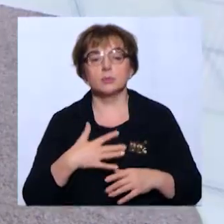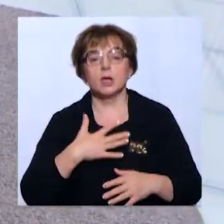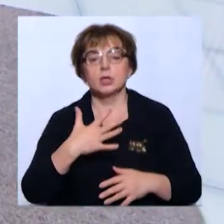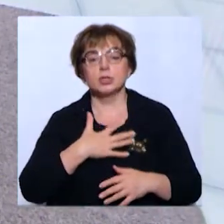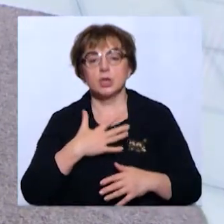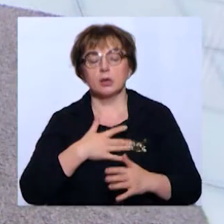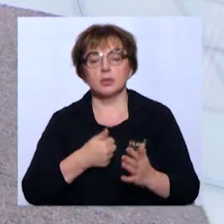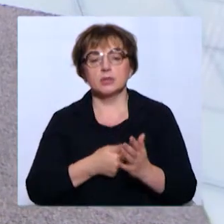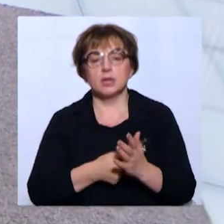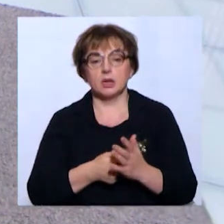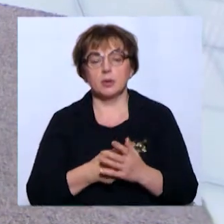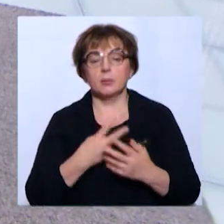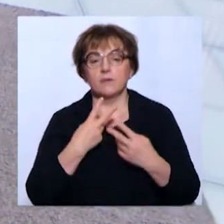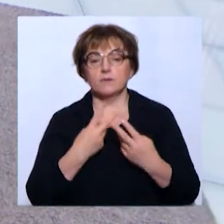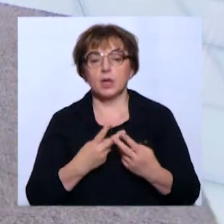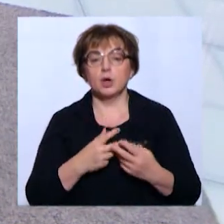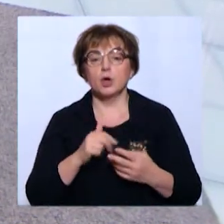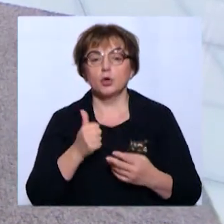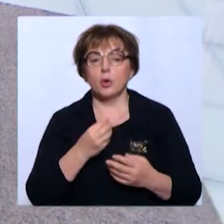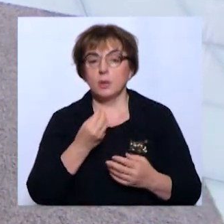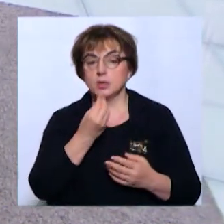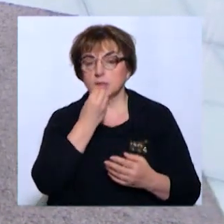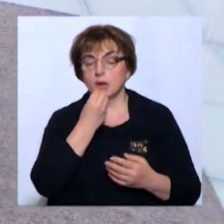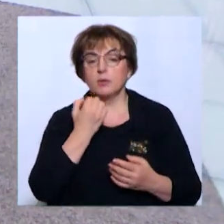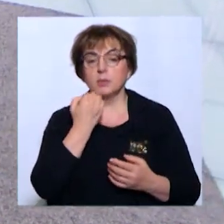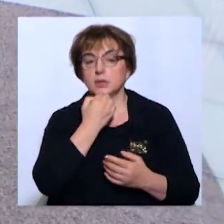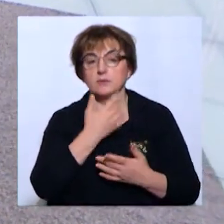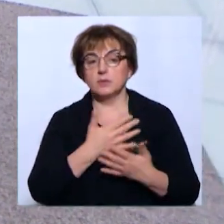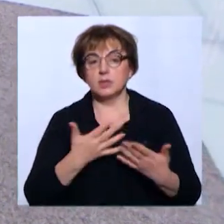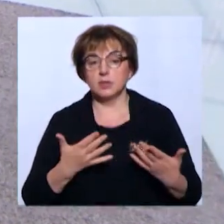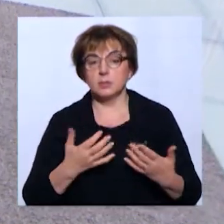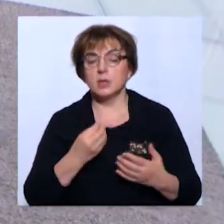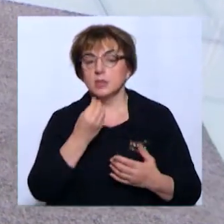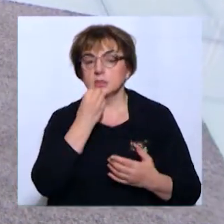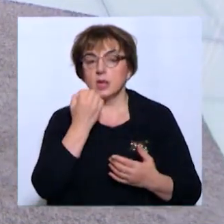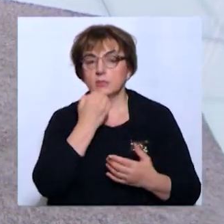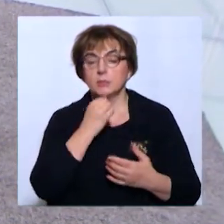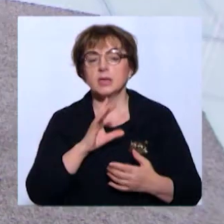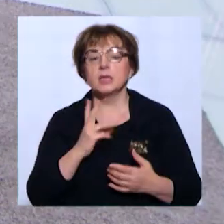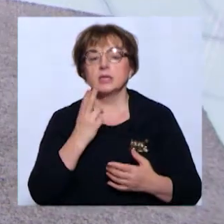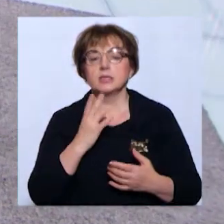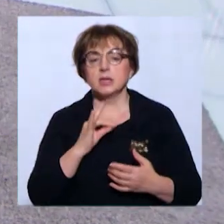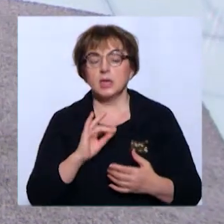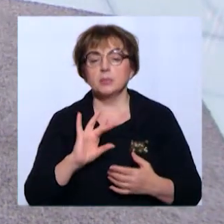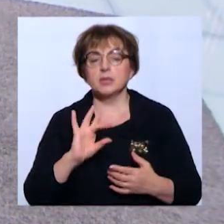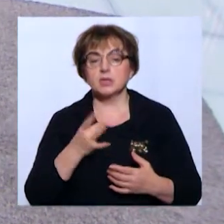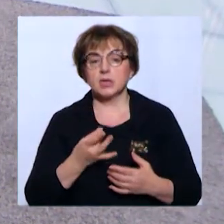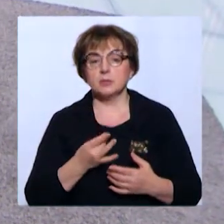ჟანგბადი. განვიხილოთ, რომელია საკვები ნივთიერებები. საკვები ნივთიერებებია ცილები,